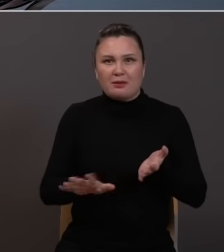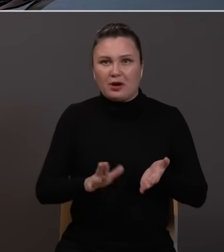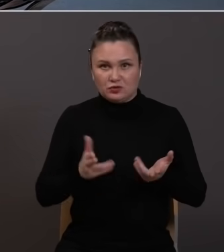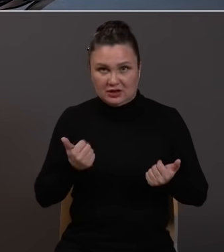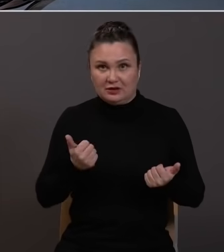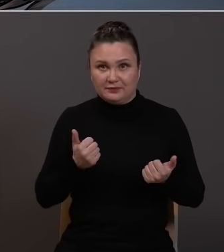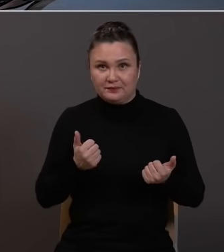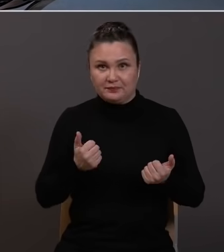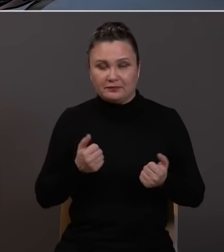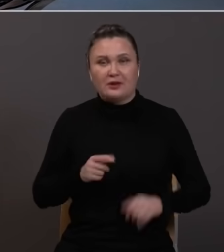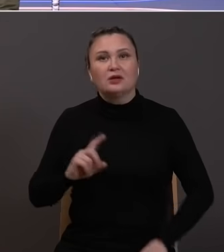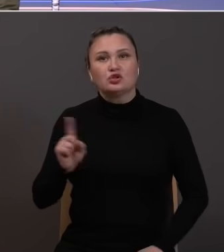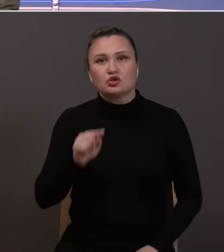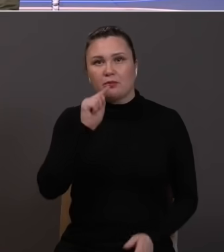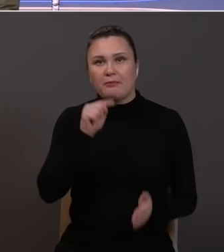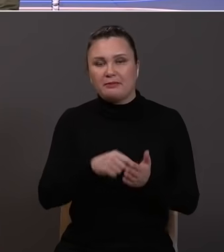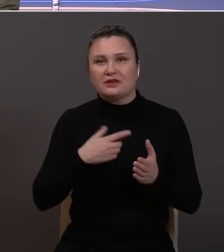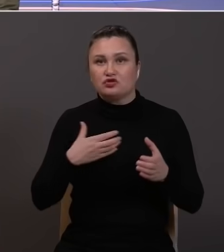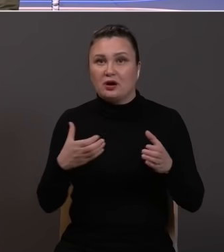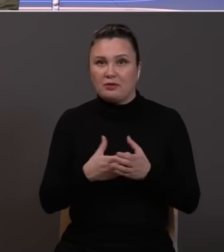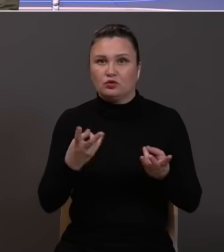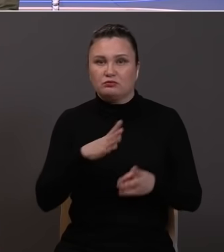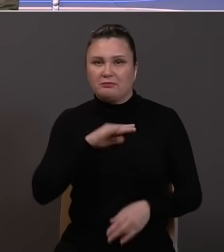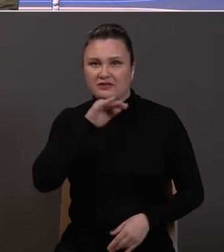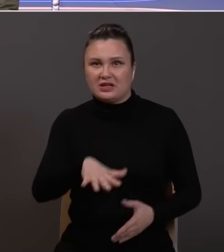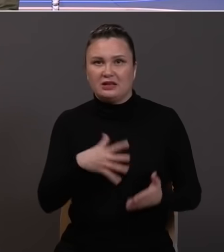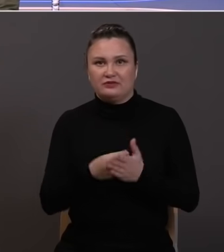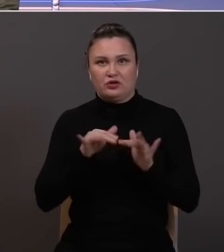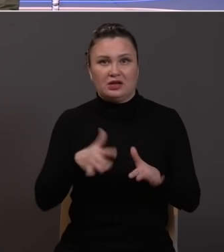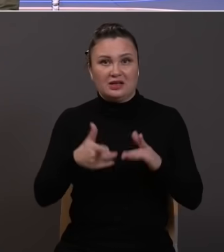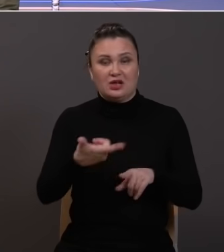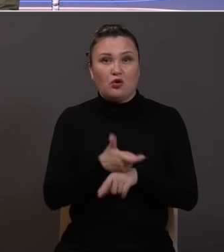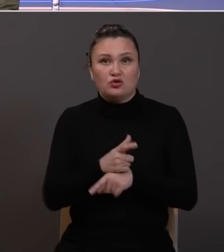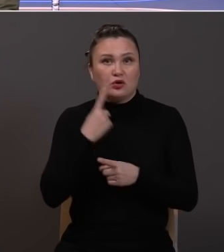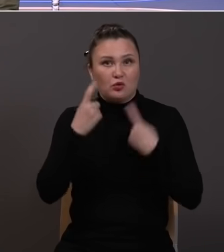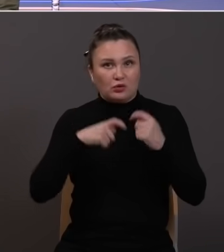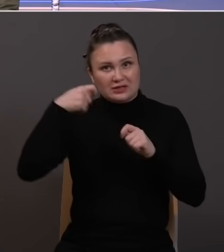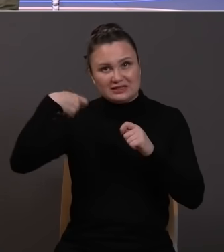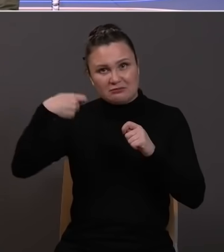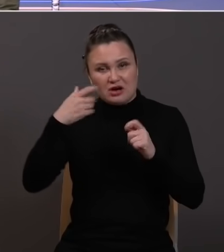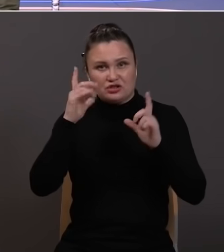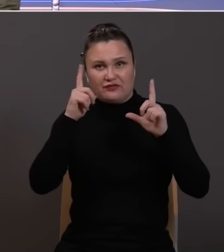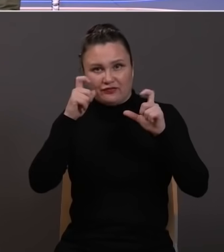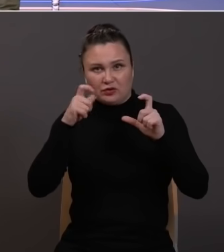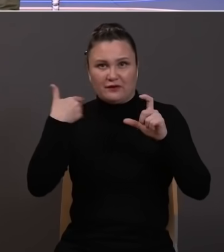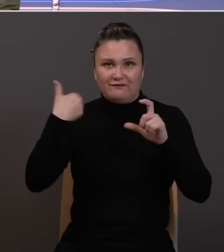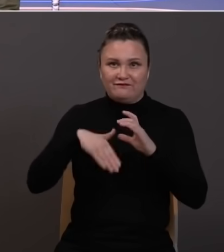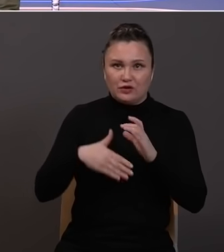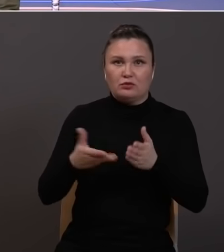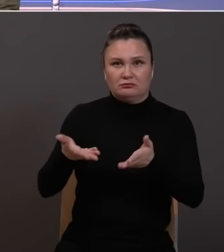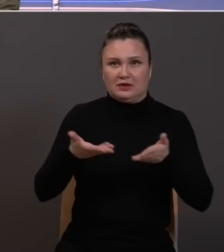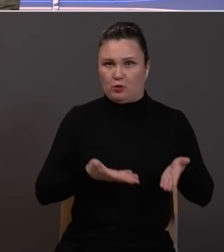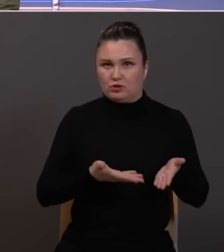Чтобы попасть к нам в команду, нужно быть профессионалом своего дела. То есть, если ты невероятно круто снимаешь на фото или на видео, welcome в